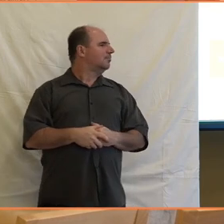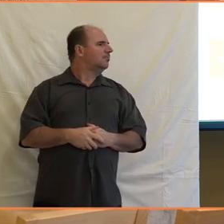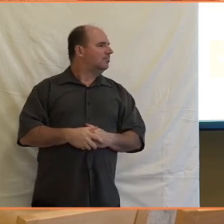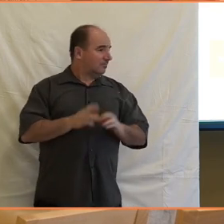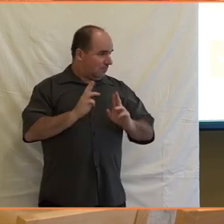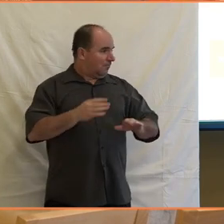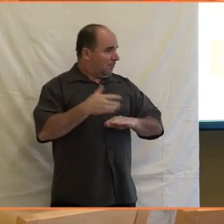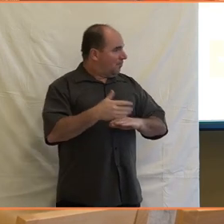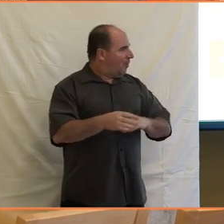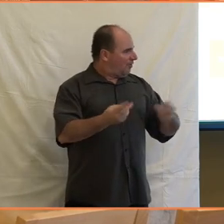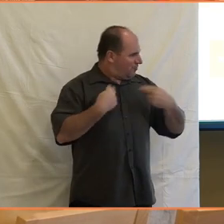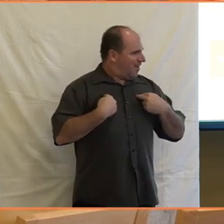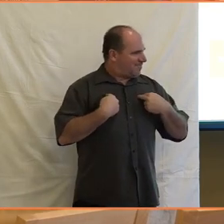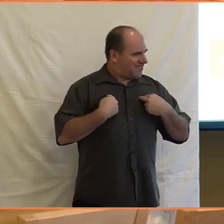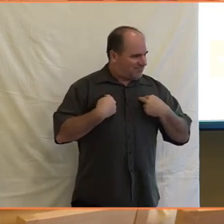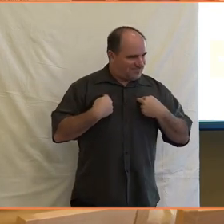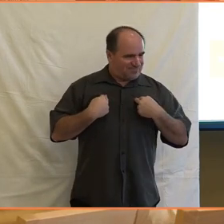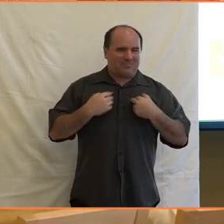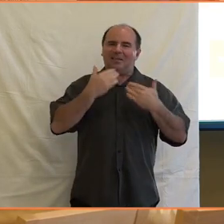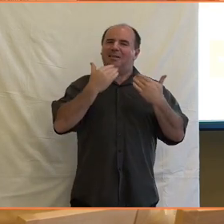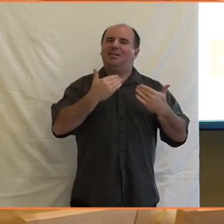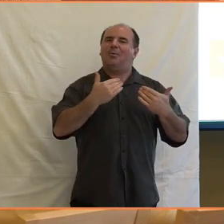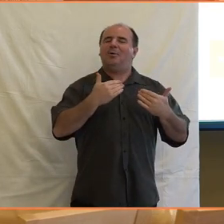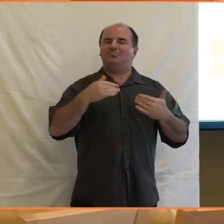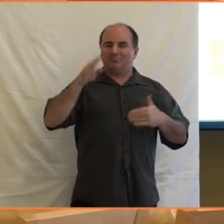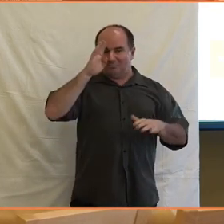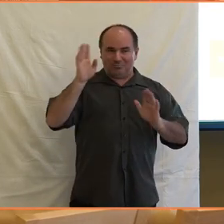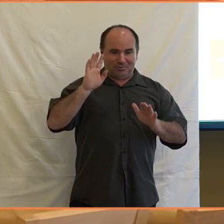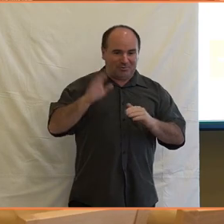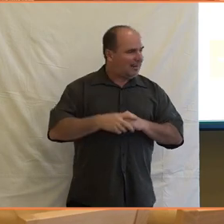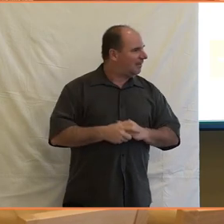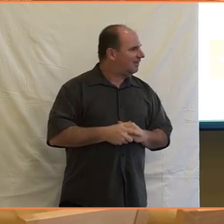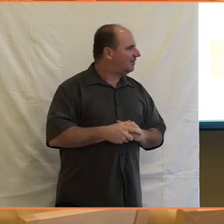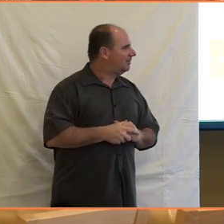Pokračuji já. Dobře, tak jo. Děkuji, dobrý den. A děkuji.